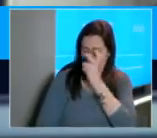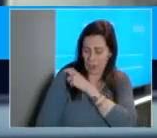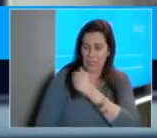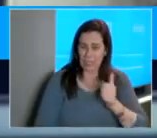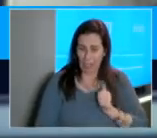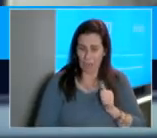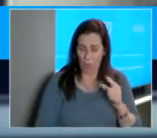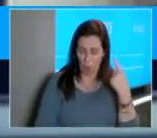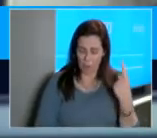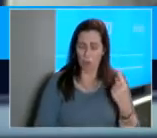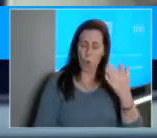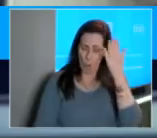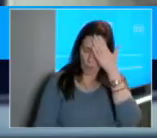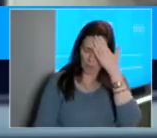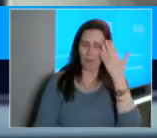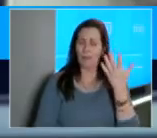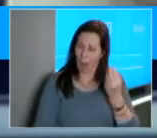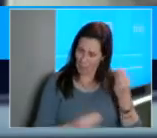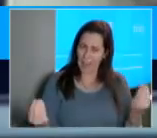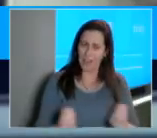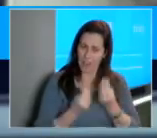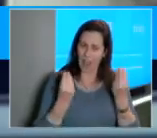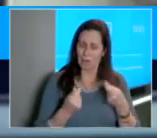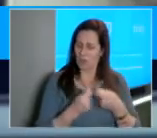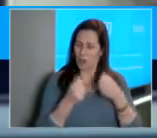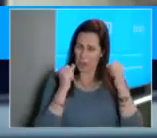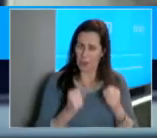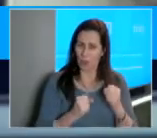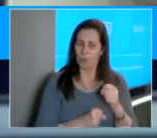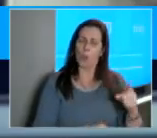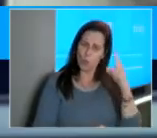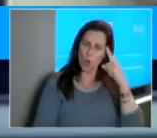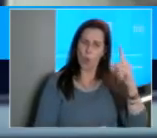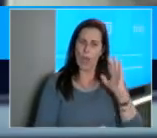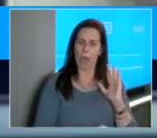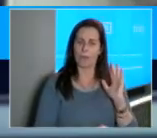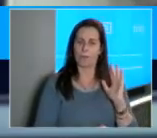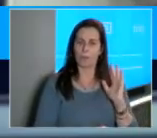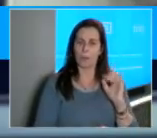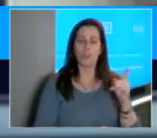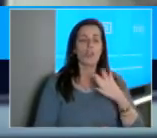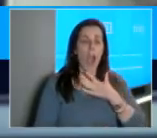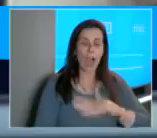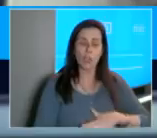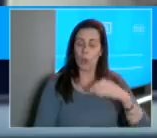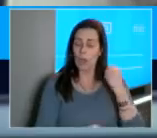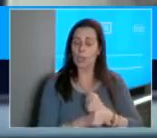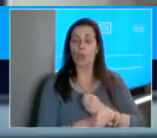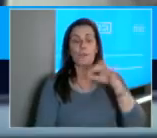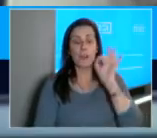היוש, ומכיר דבר וחצי דבר בסוגיות ביטחוניות, יודע שהמוטיבציות לטרור